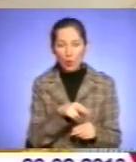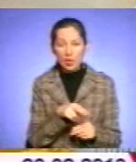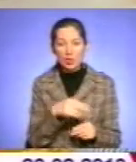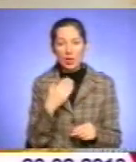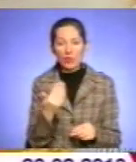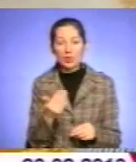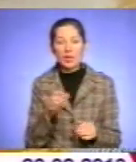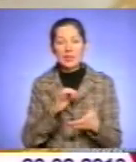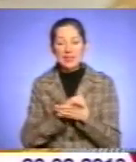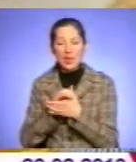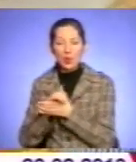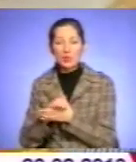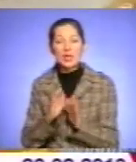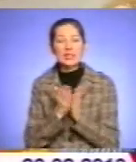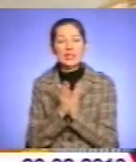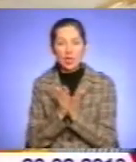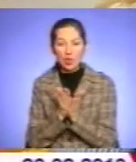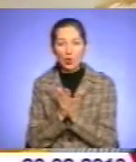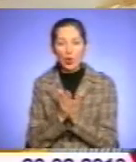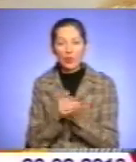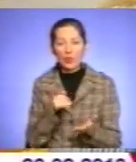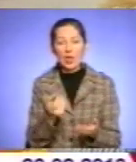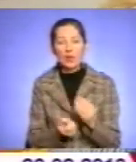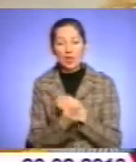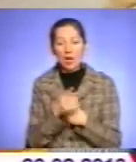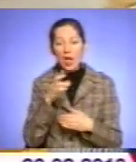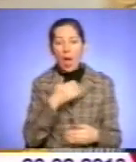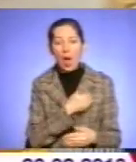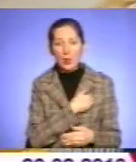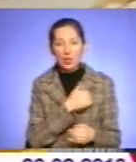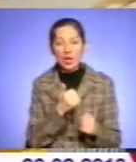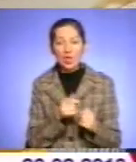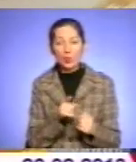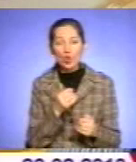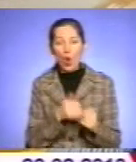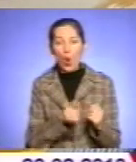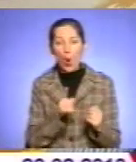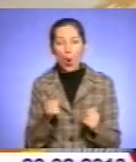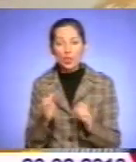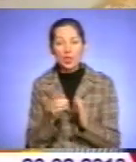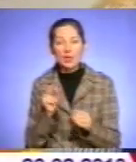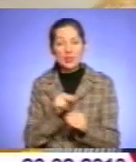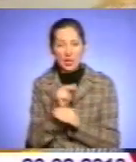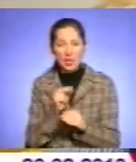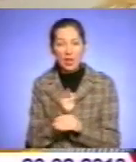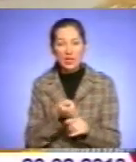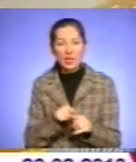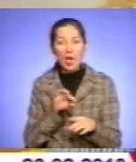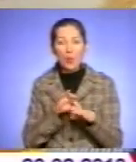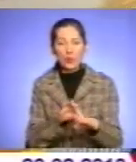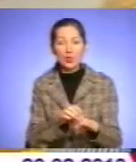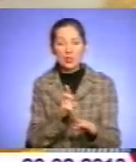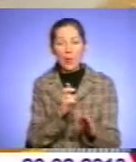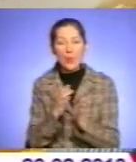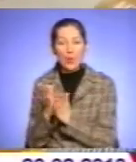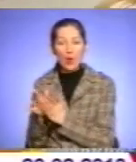вони знайомляться з книжкою і в них виникає бажання, тому що кожне заняття, яке проводиться в нас в